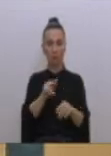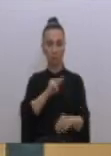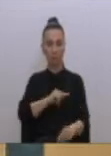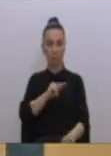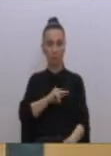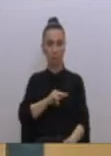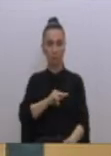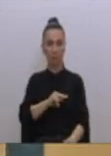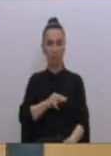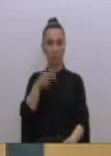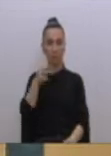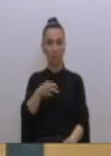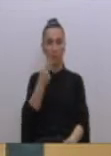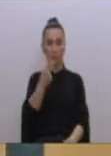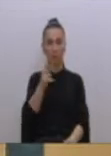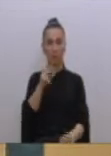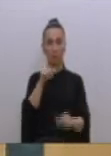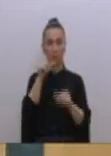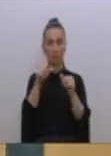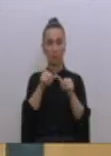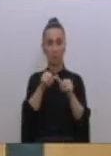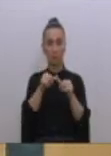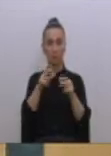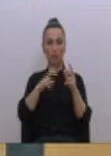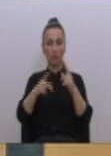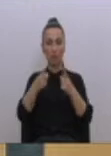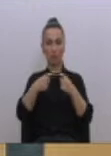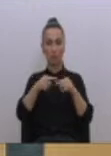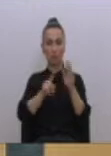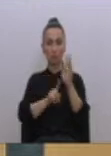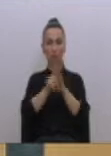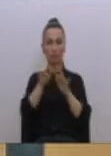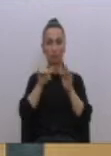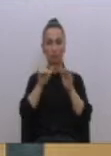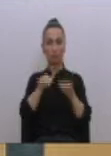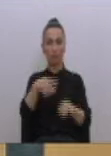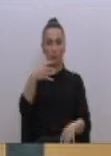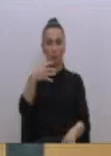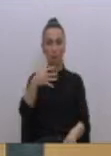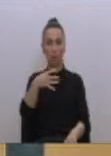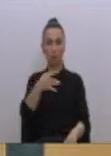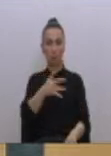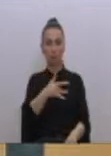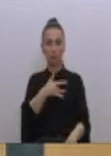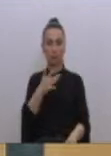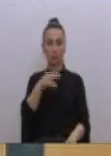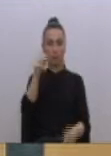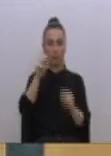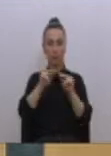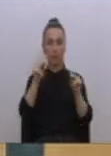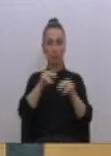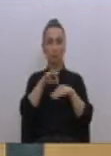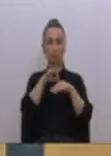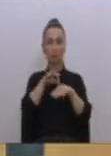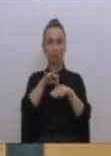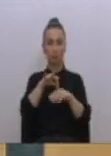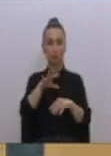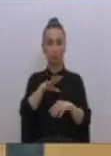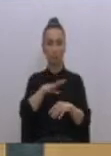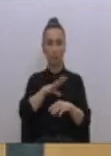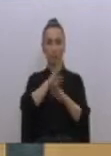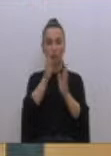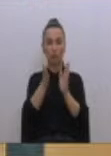განხორციელებაში. 2022 წელს ინსტიტუტის მიერ განხორციელებულ 40-მდე სასწავლო ღონისძიებასა და ტრეინინგში საერთო